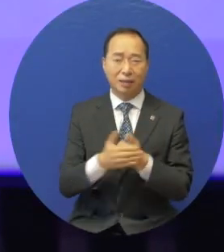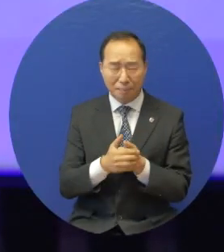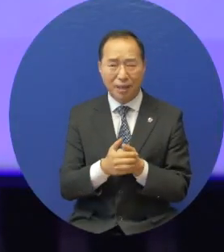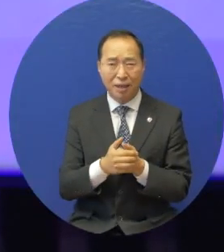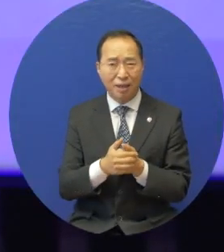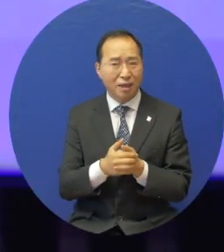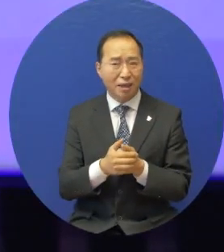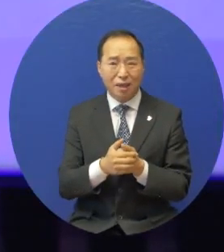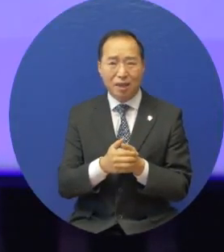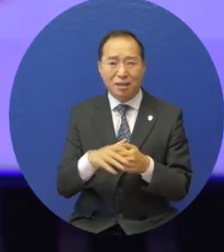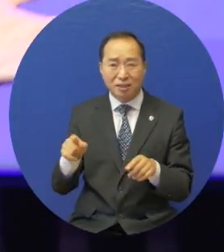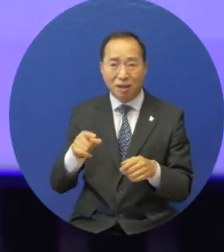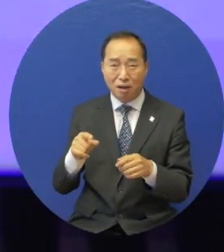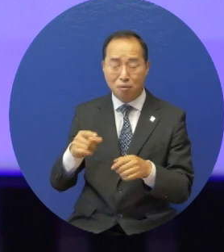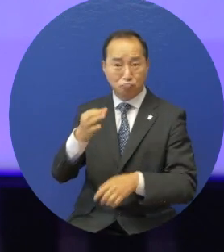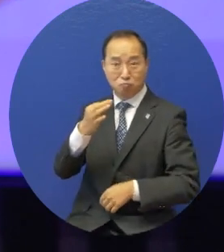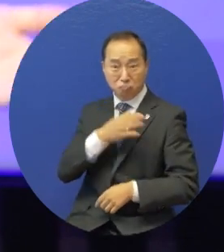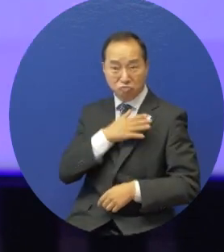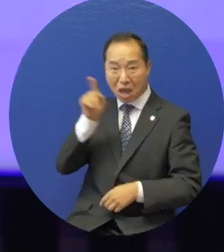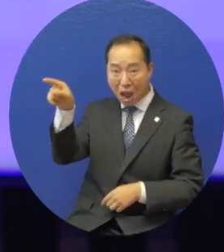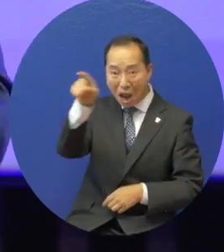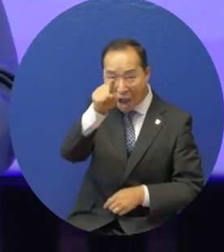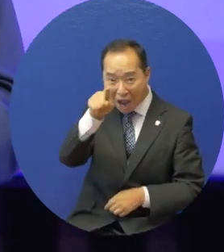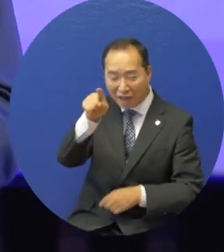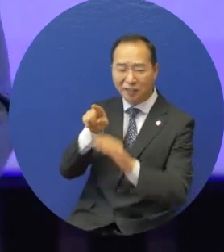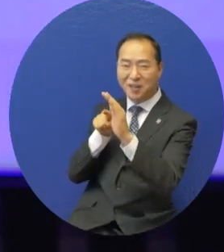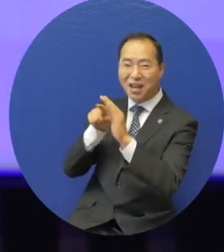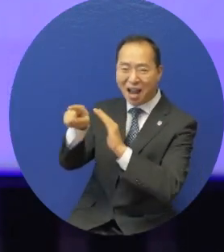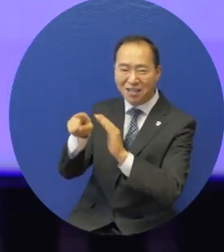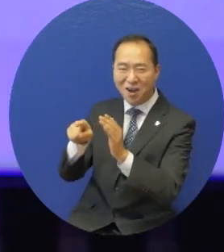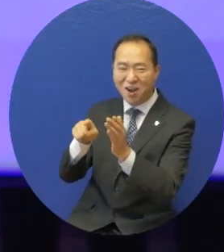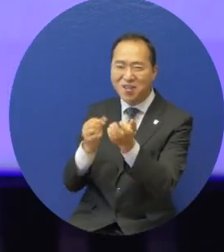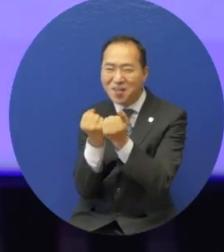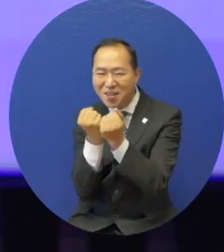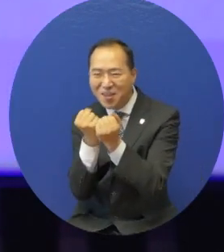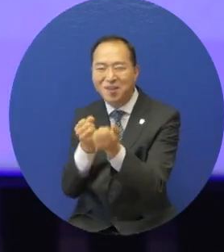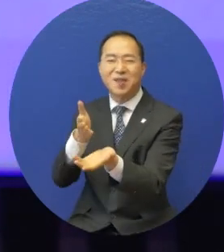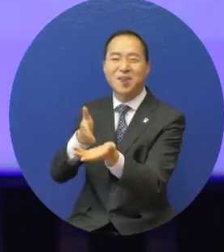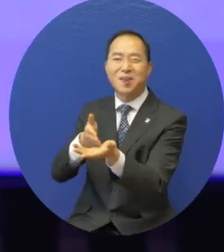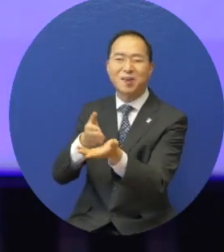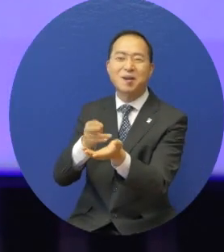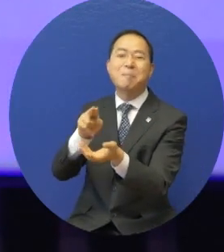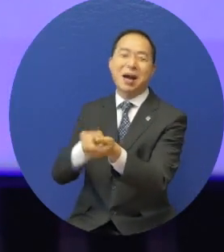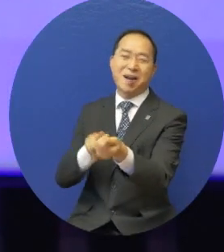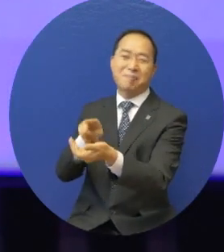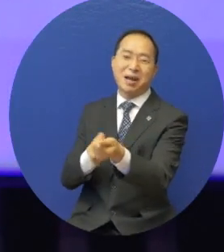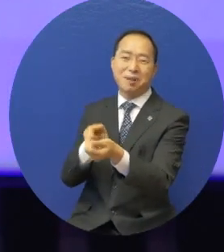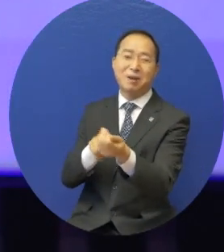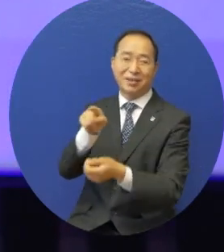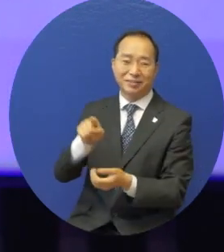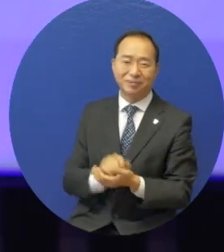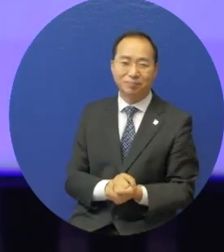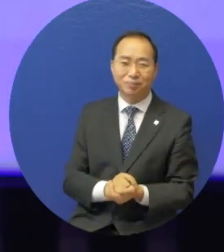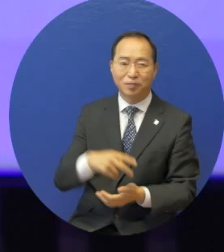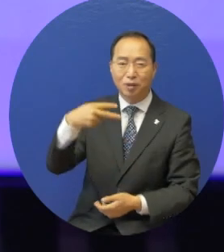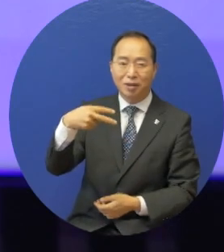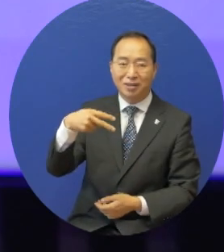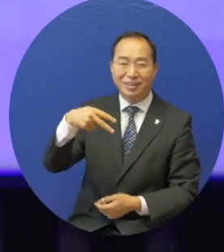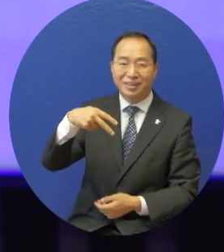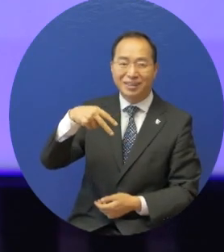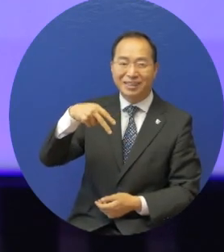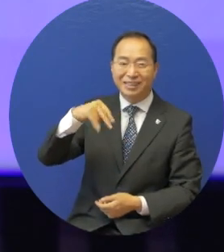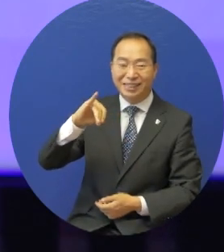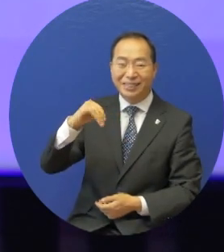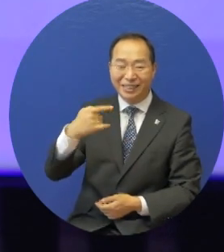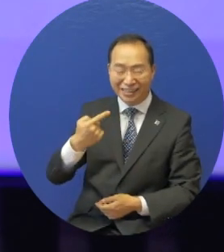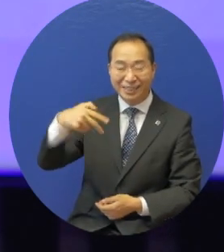못하겠어요 하는데 이제 노비도 보내주고 가마도 보내주고 그렇게 하면서 제발 와서 해주세요. 쉽게 말하면